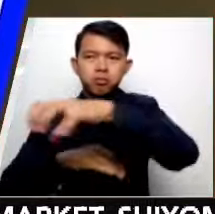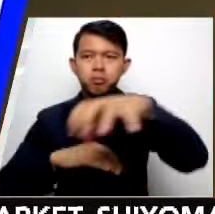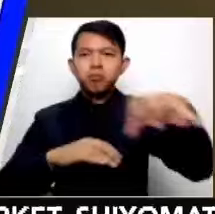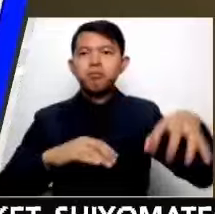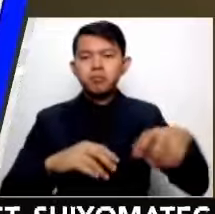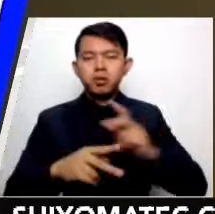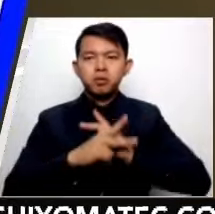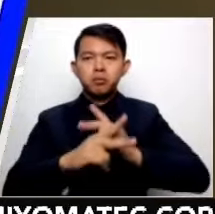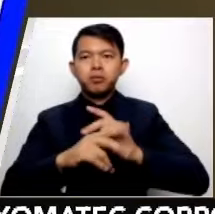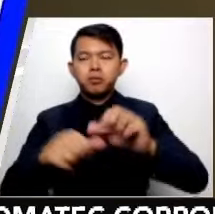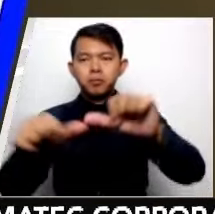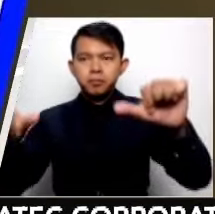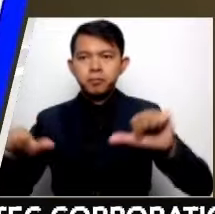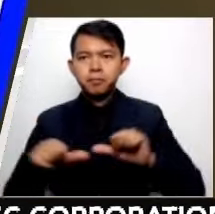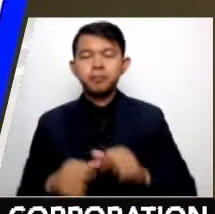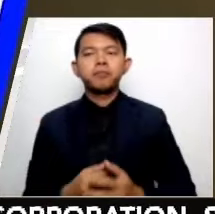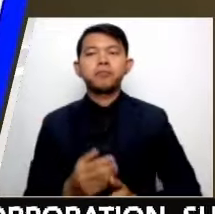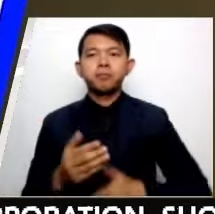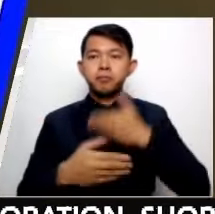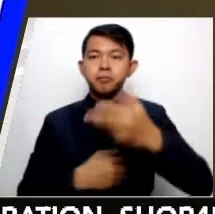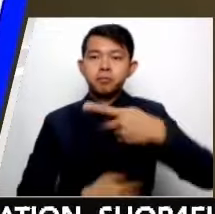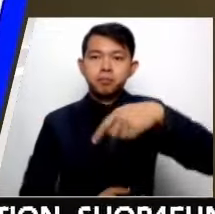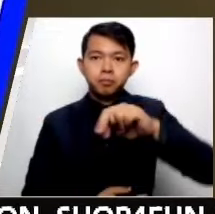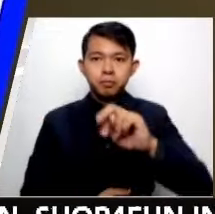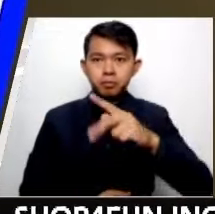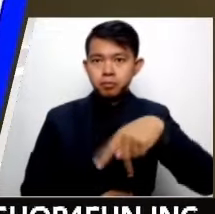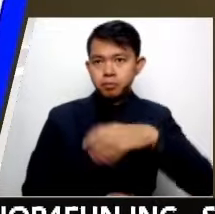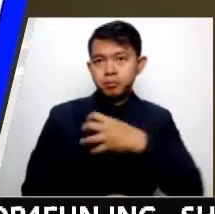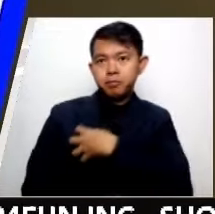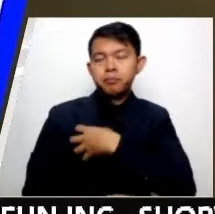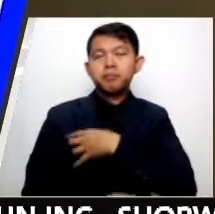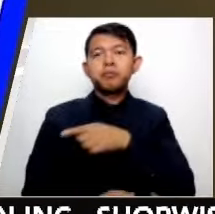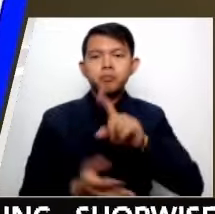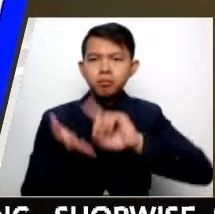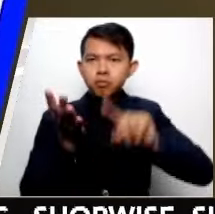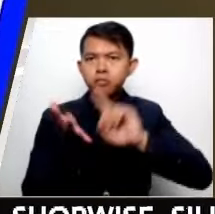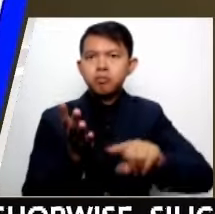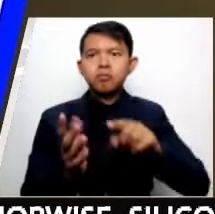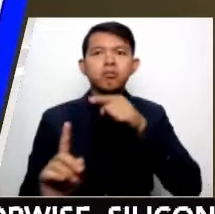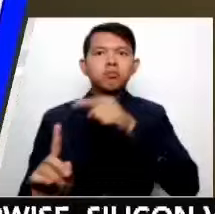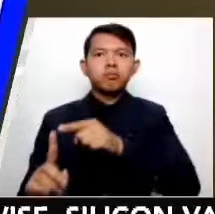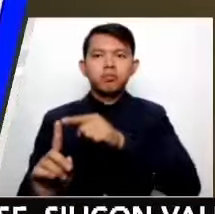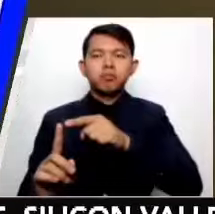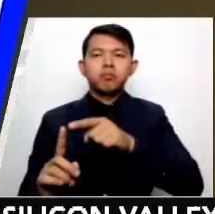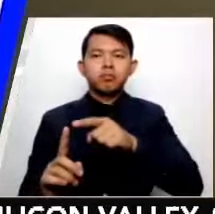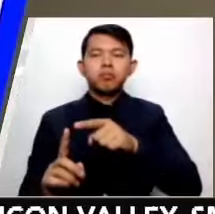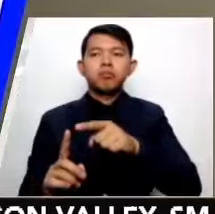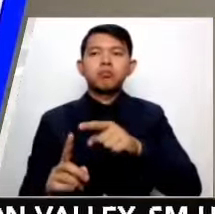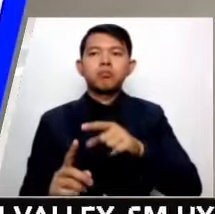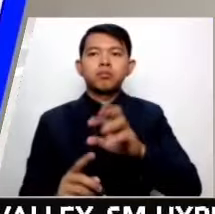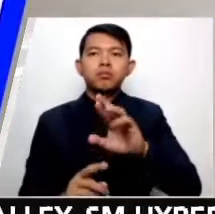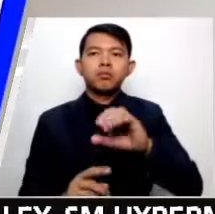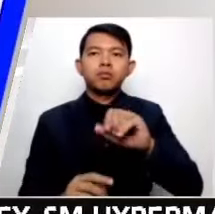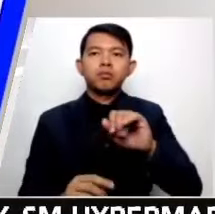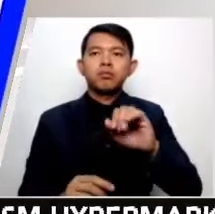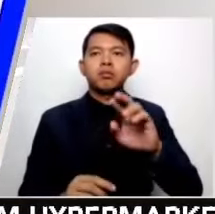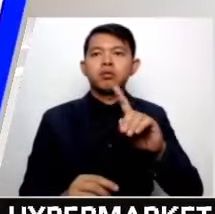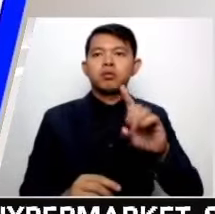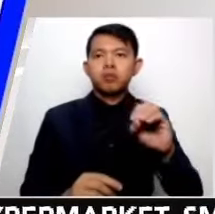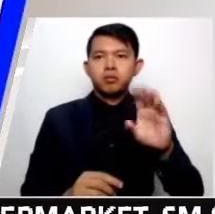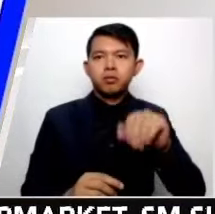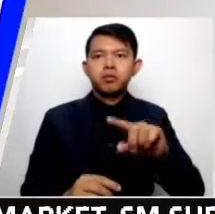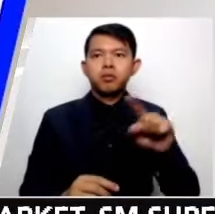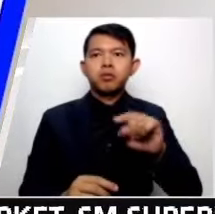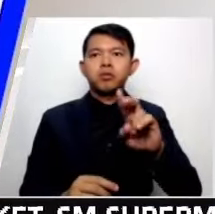PNP iniimbestigahan kung may nagkanlong kay dating Bureau of Corrections Deputy Secretary Officer Ricardo Zulueta. Si Zulueta ang isa sa